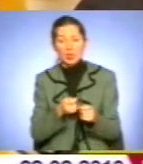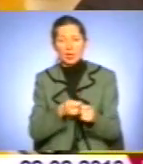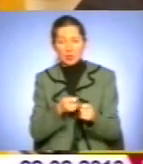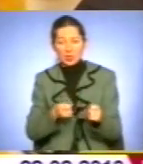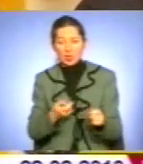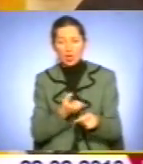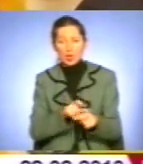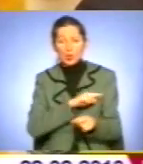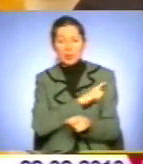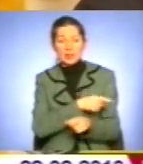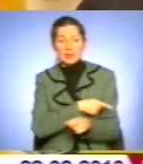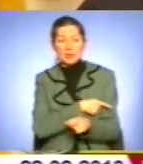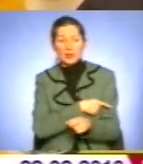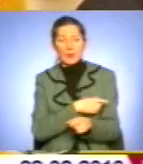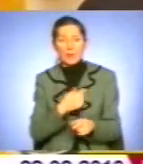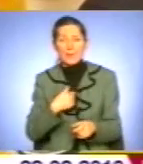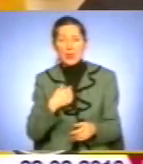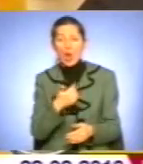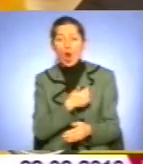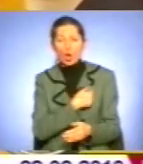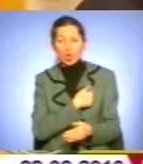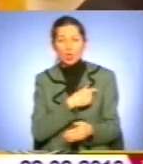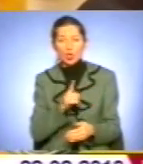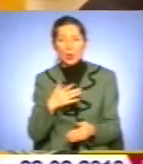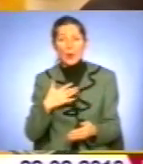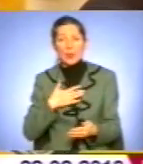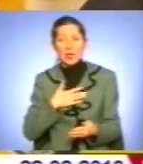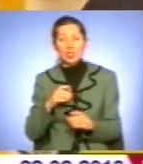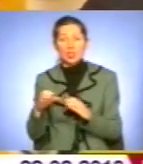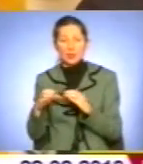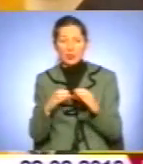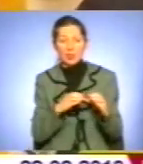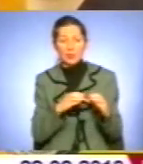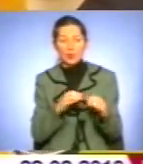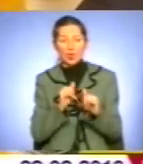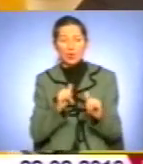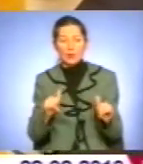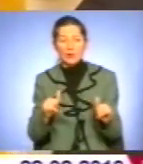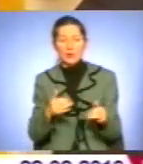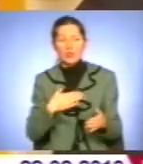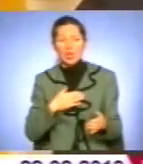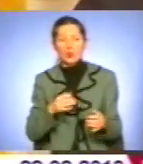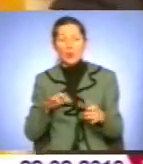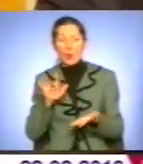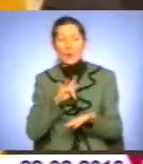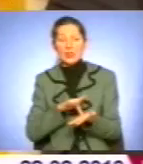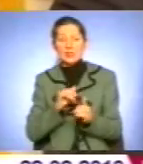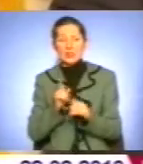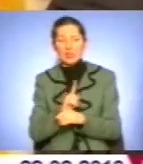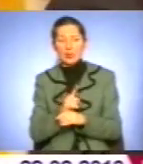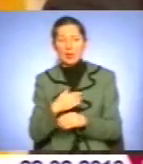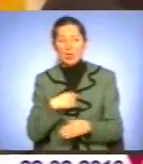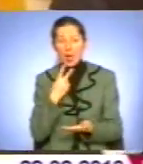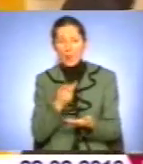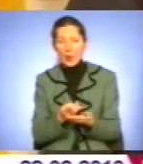струна. Мені би хотілося, щоб наш транспорт розвивався в нашому місті Тернополі. Бо як я бачу, наприклад,